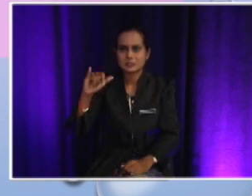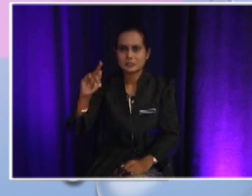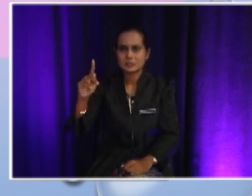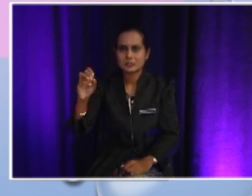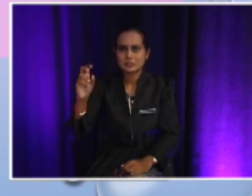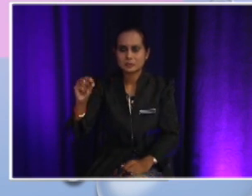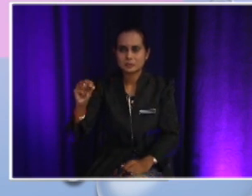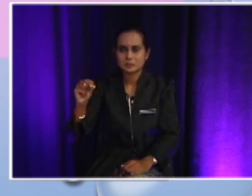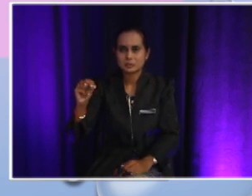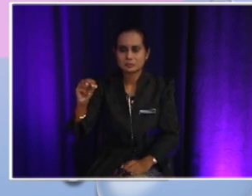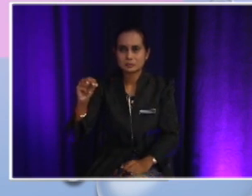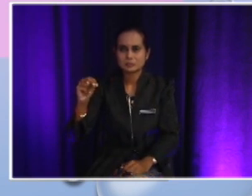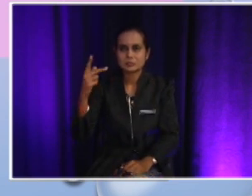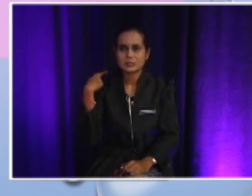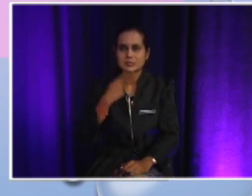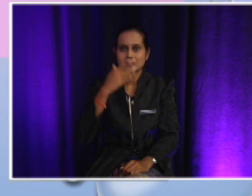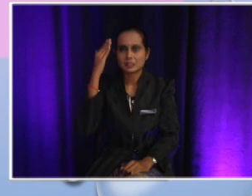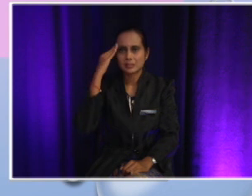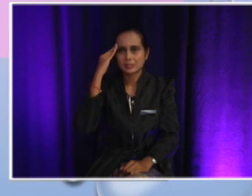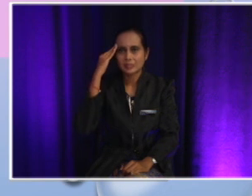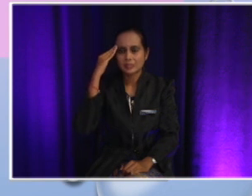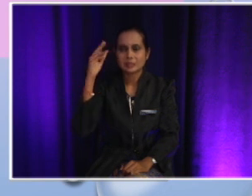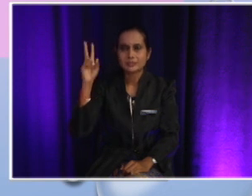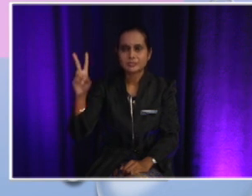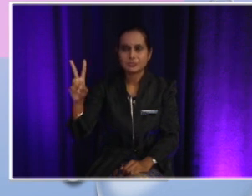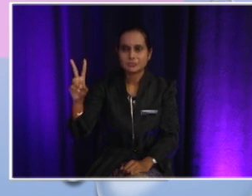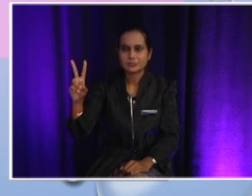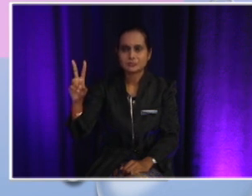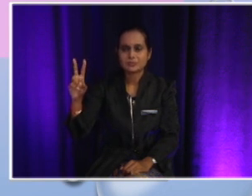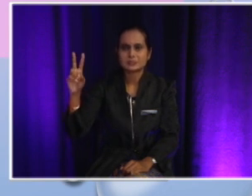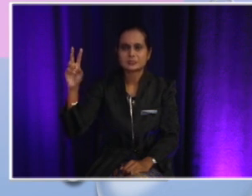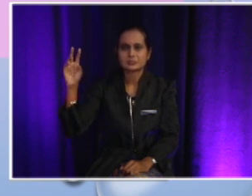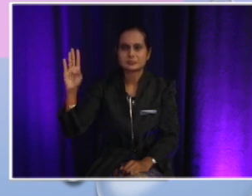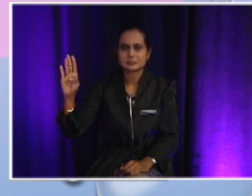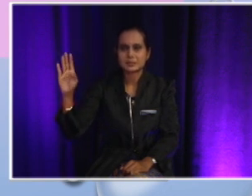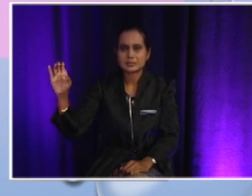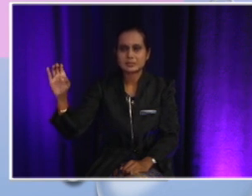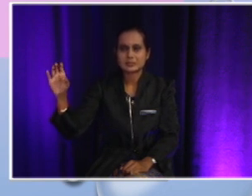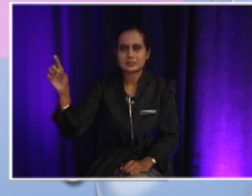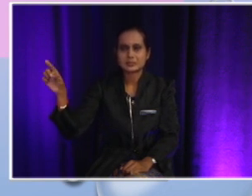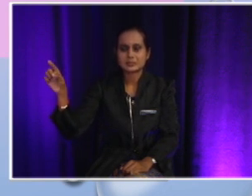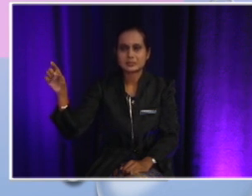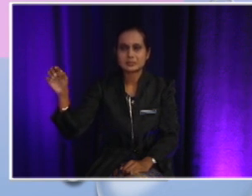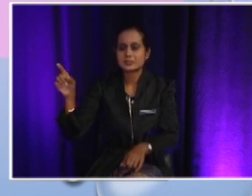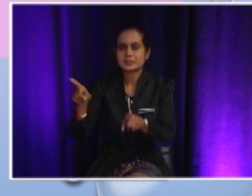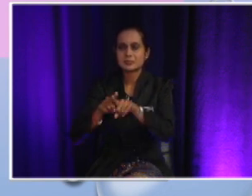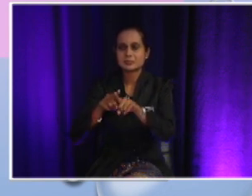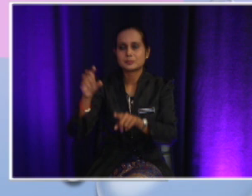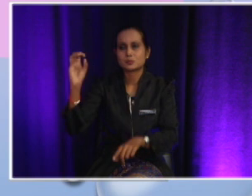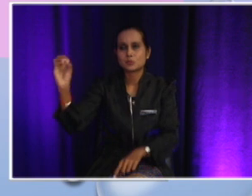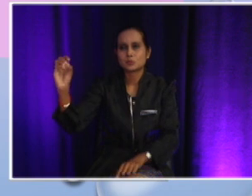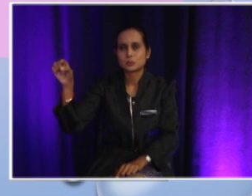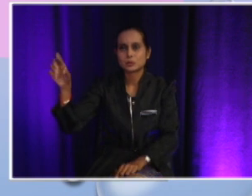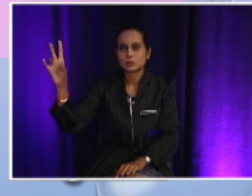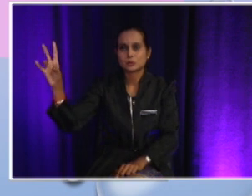kita kita tahu sini maksudnya voltan VBE di sini adalah 0.7. Okey,